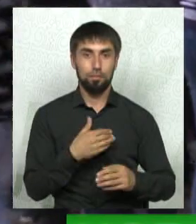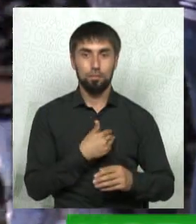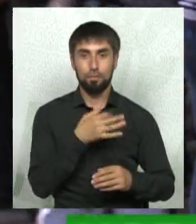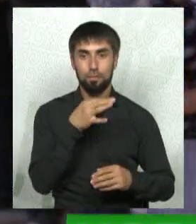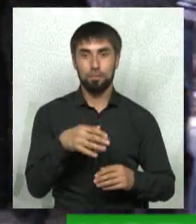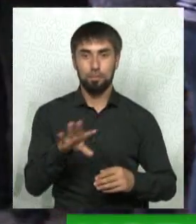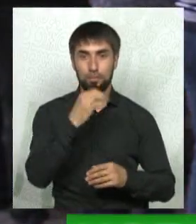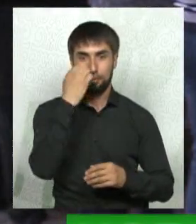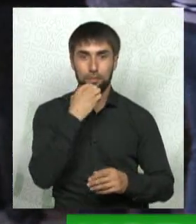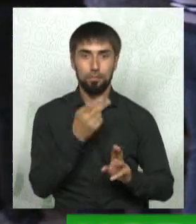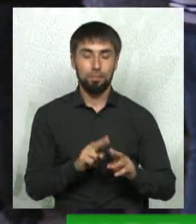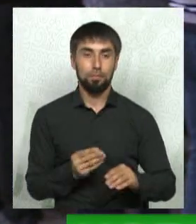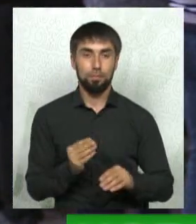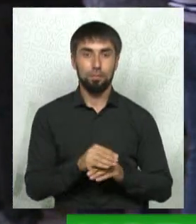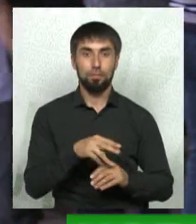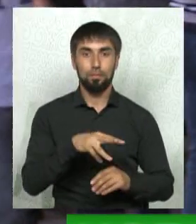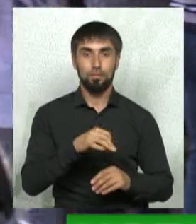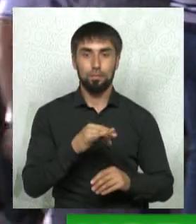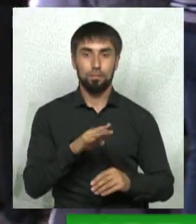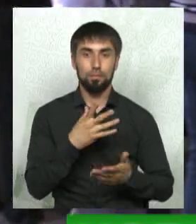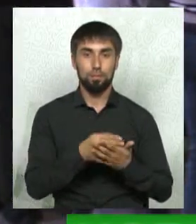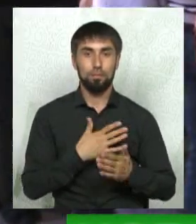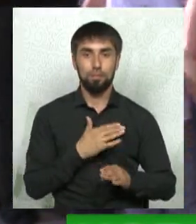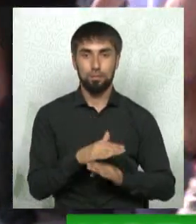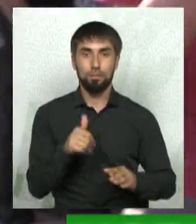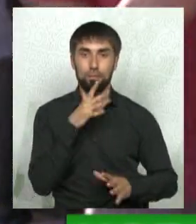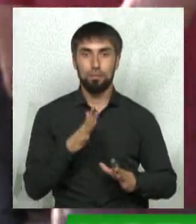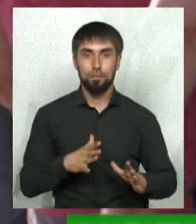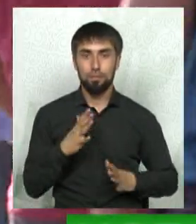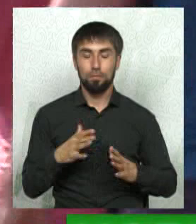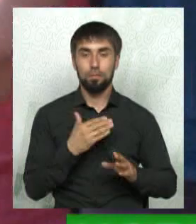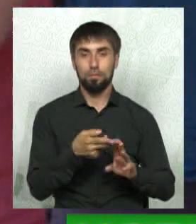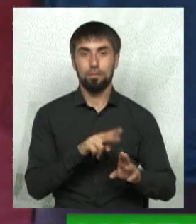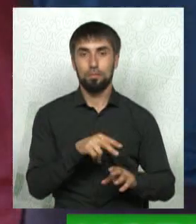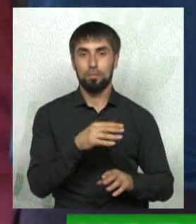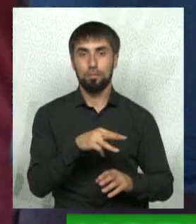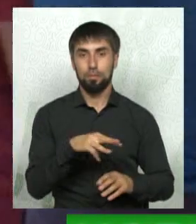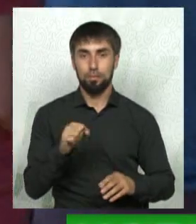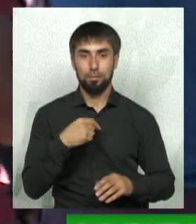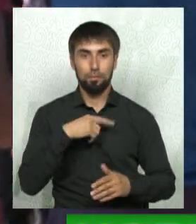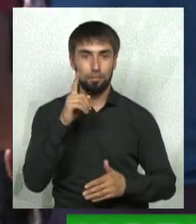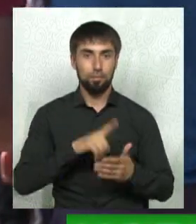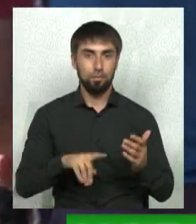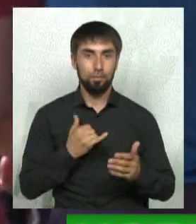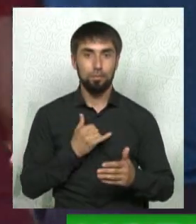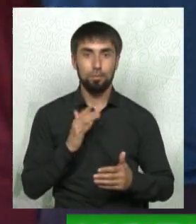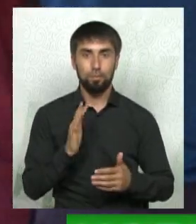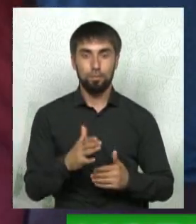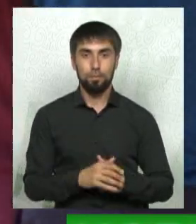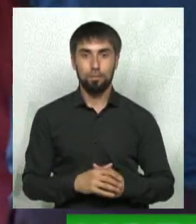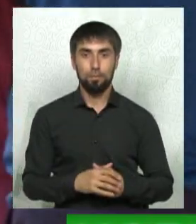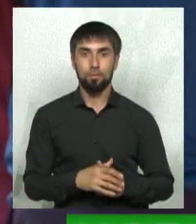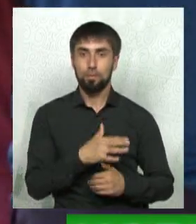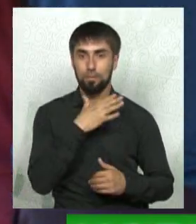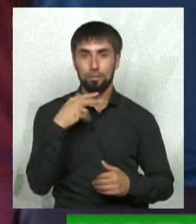поблагодарить. Это дополнительная мотивация для наших детей, которые тренируются смешанными единоборствами. Я убежден, что у нас будут